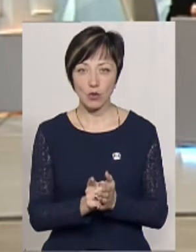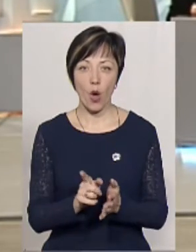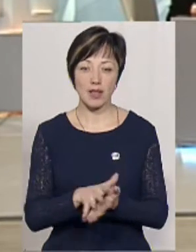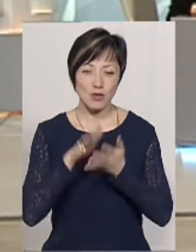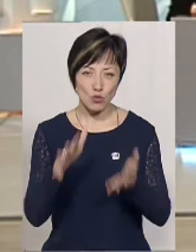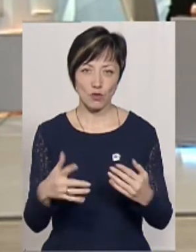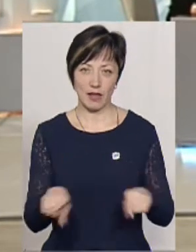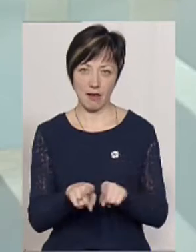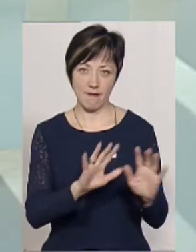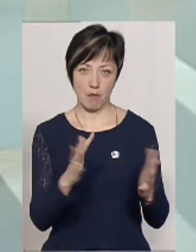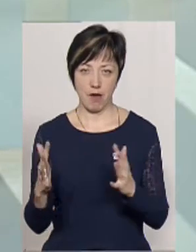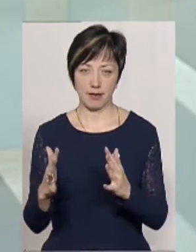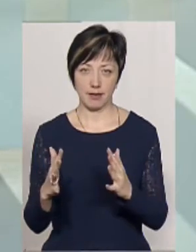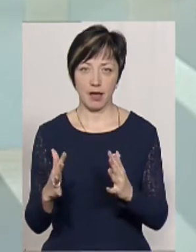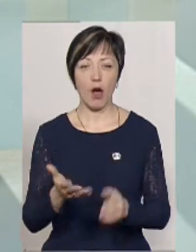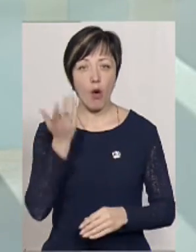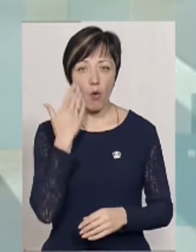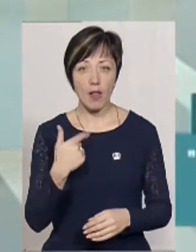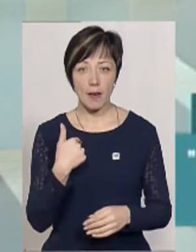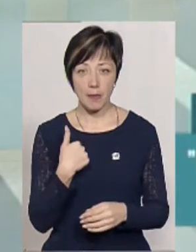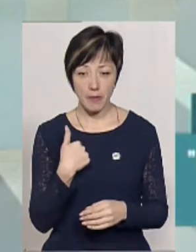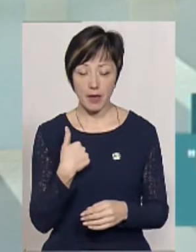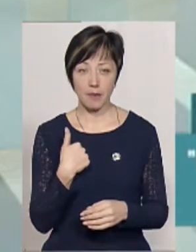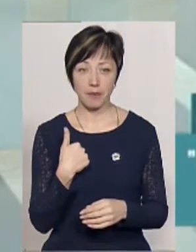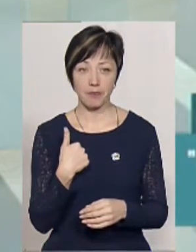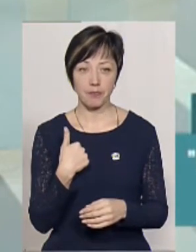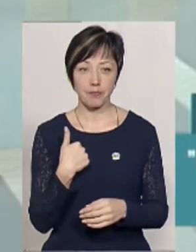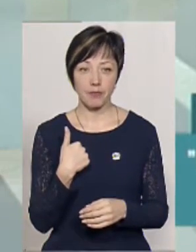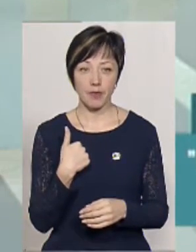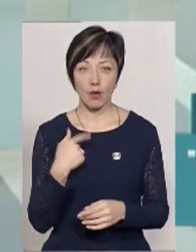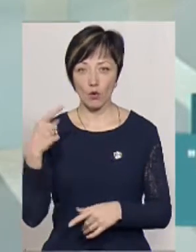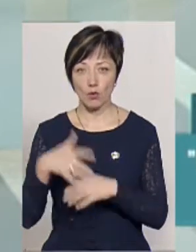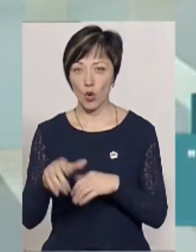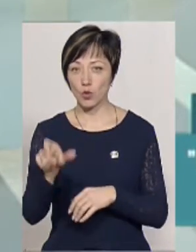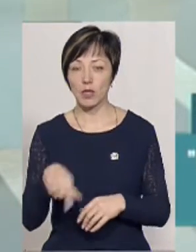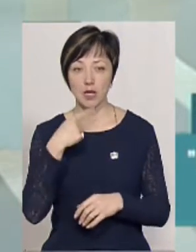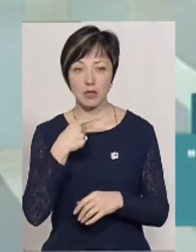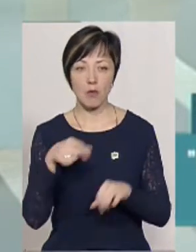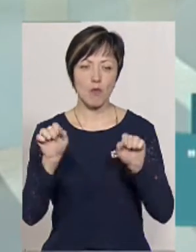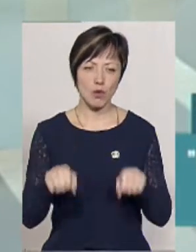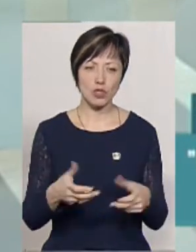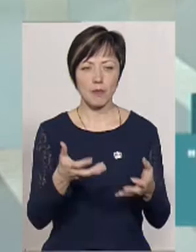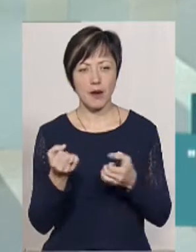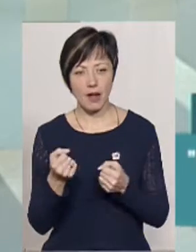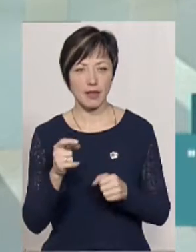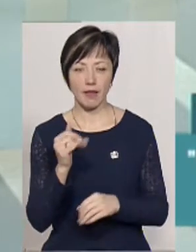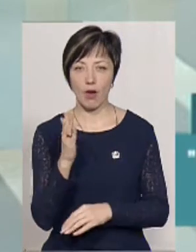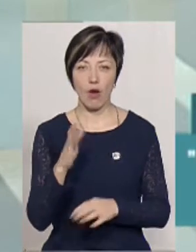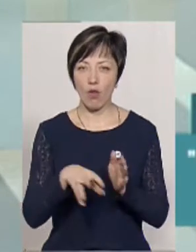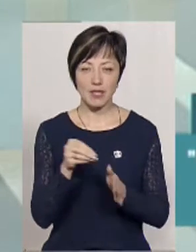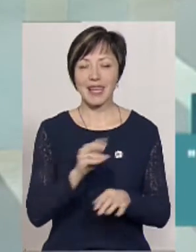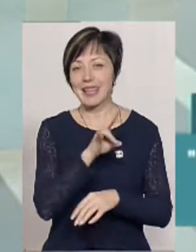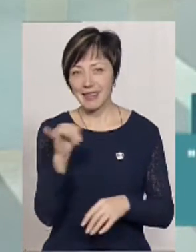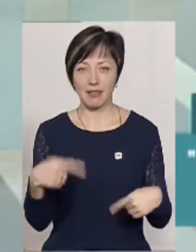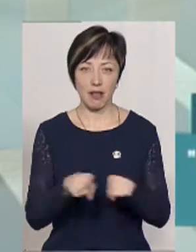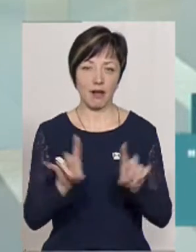засуджувало такі випадки. Тобто, коли ми дійдемо до того, що навіть тут людина казала, що можна брати, а і не голосувати. Ні,